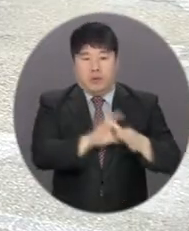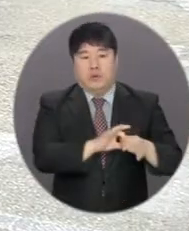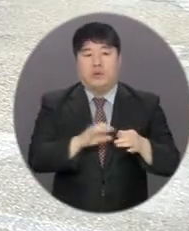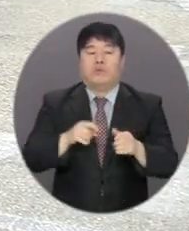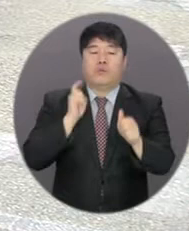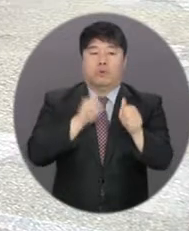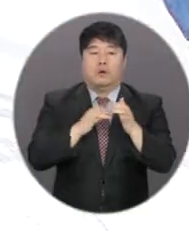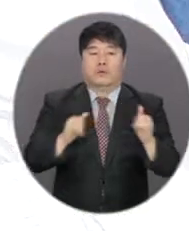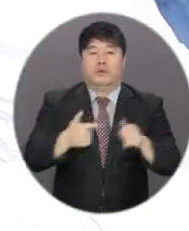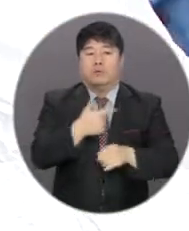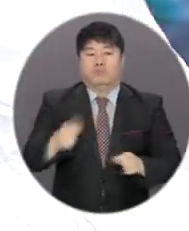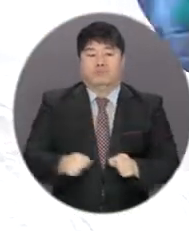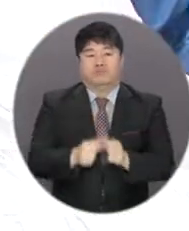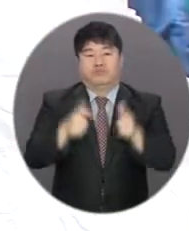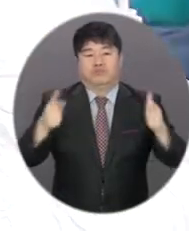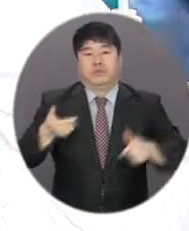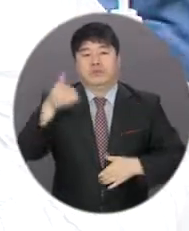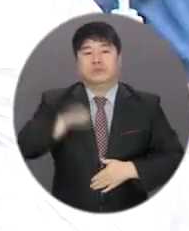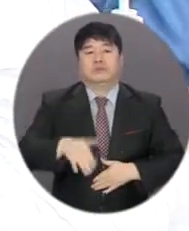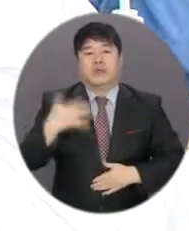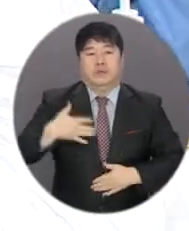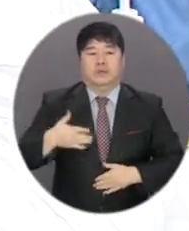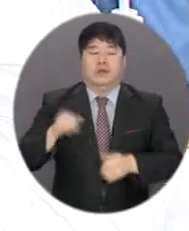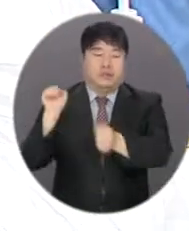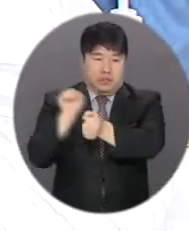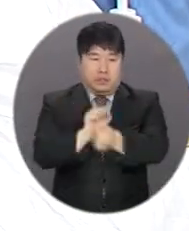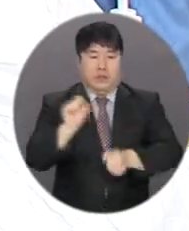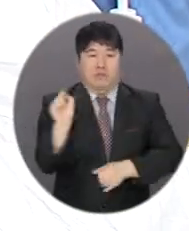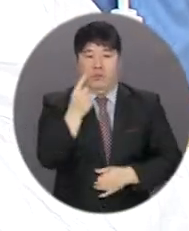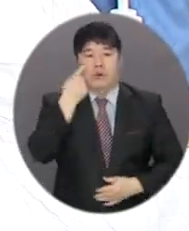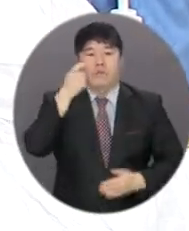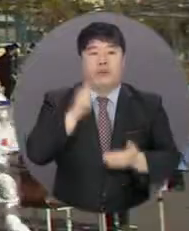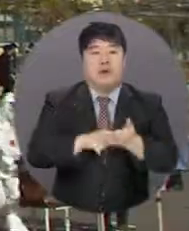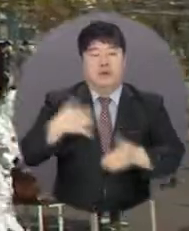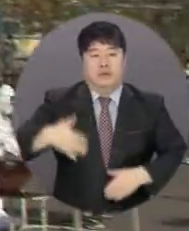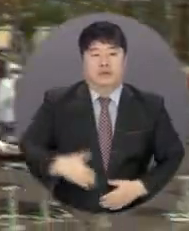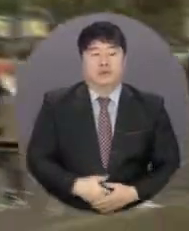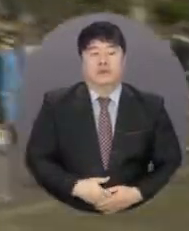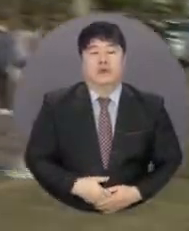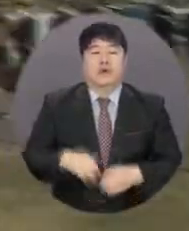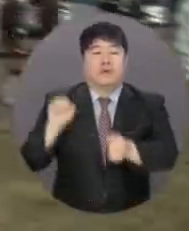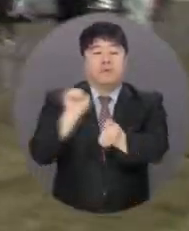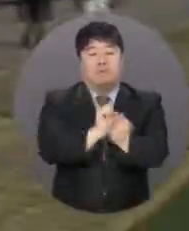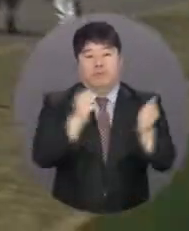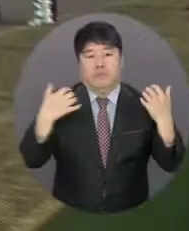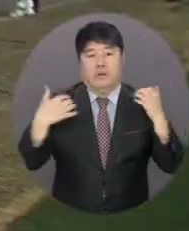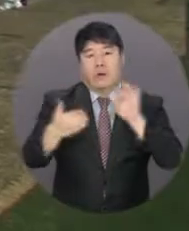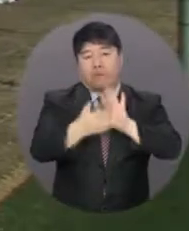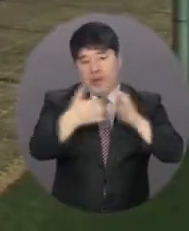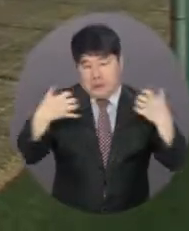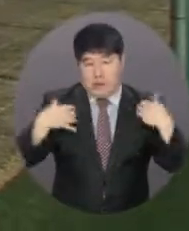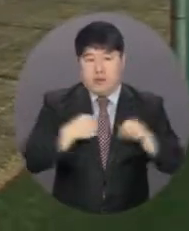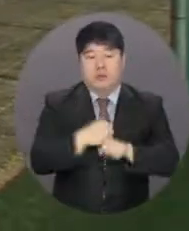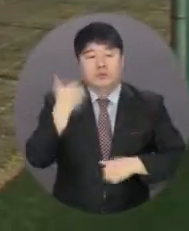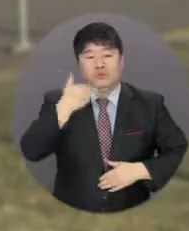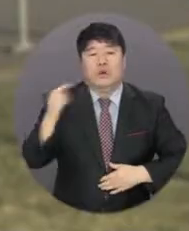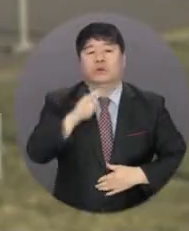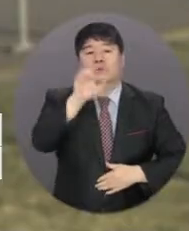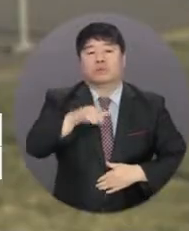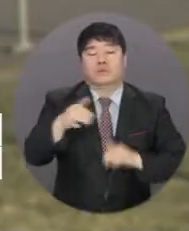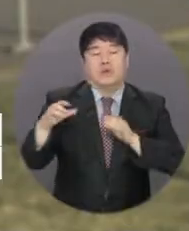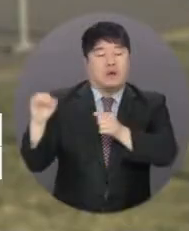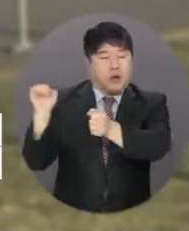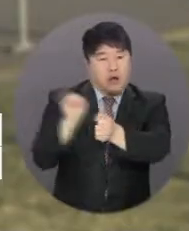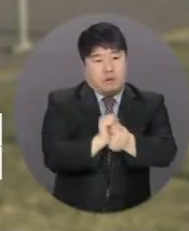대규모 로 이어지고 있지만 아직까지 감염경로는 밝혀지지 않았습니다 방역당국은 누가 어디서 감염 되도 이상하지